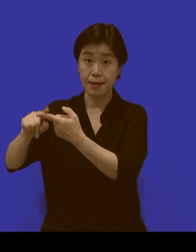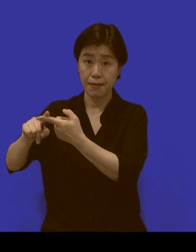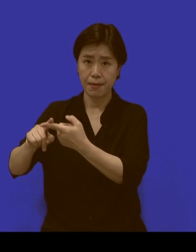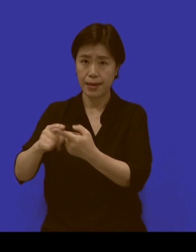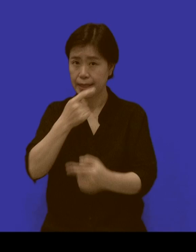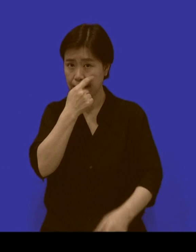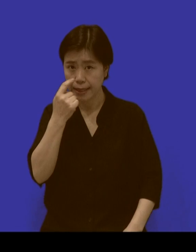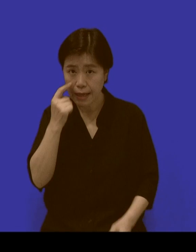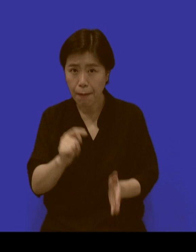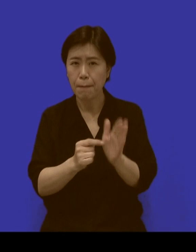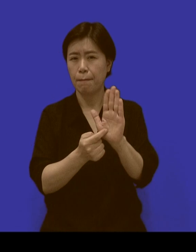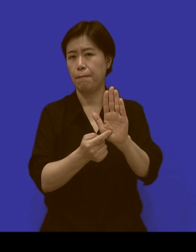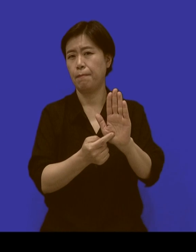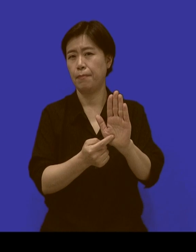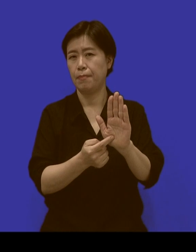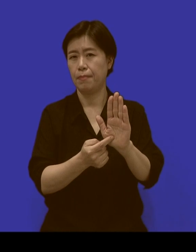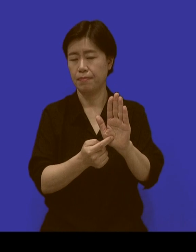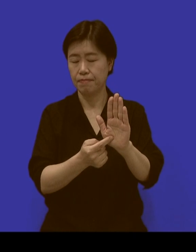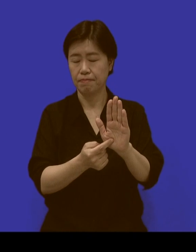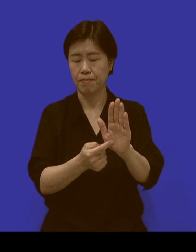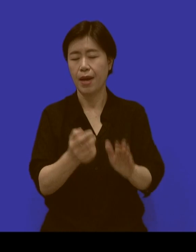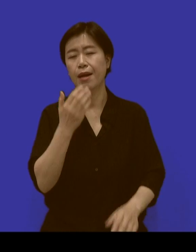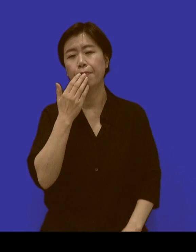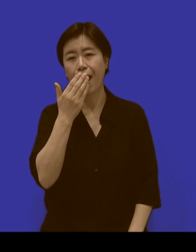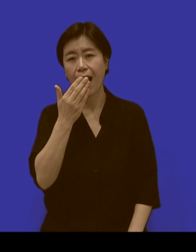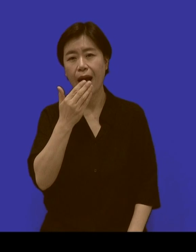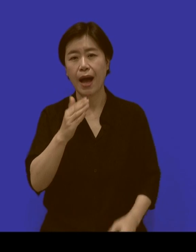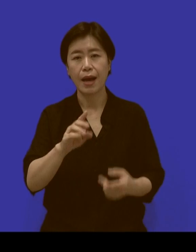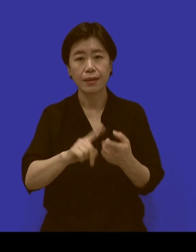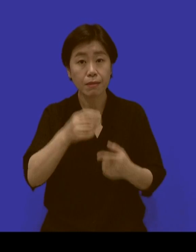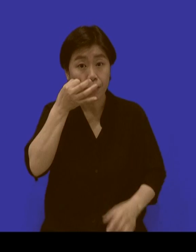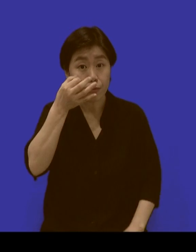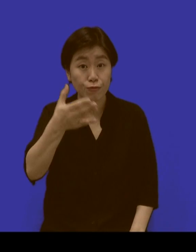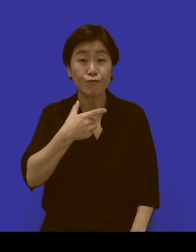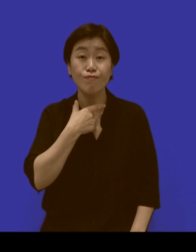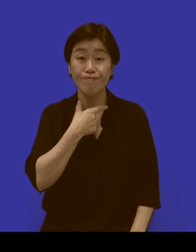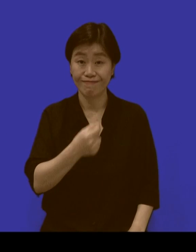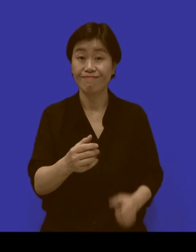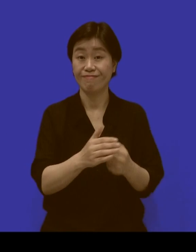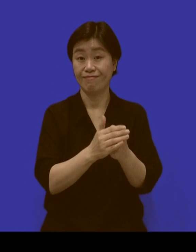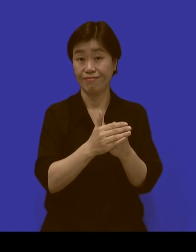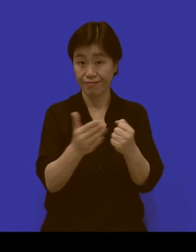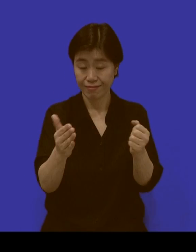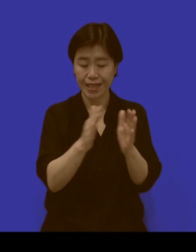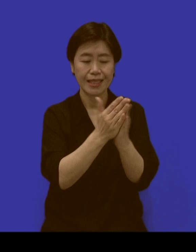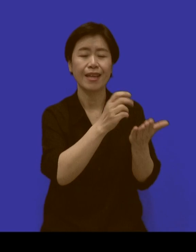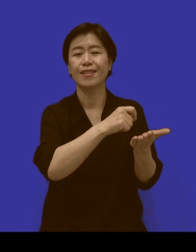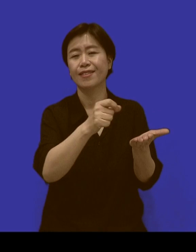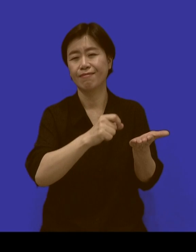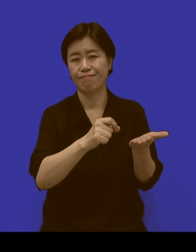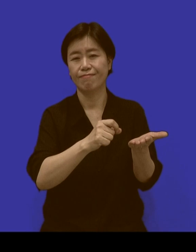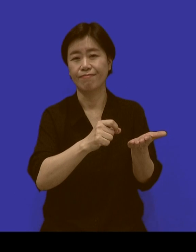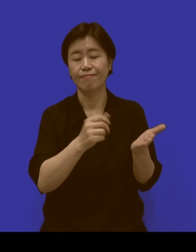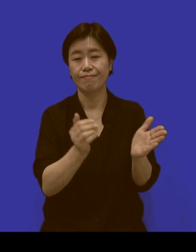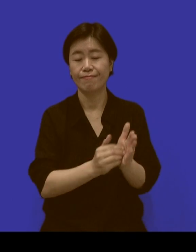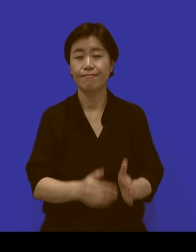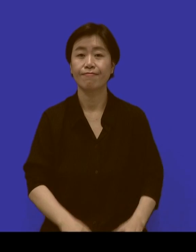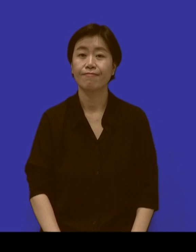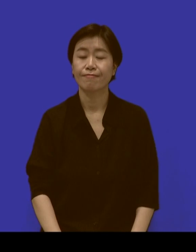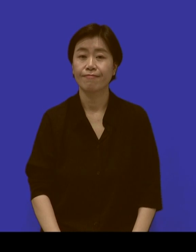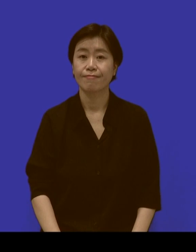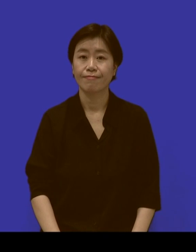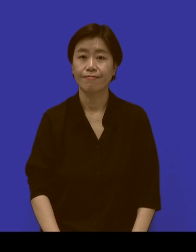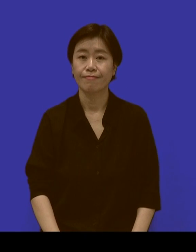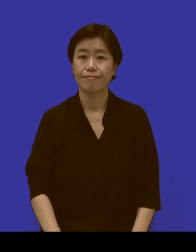직업과 신앙이 통합될 수 있다라는 것을 네. 보여주고 싶어서 예. 책을 쓰게 됐고 저 그런